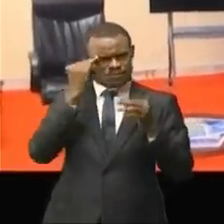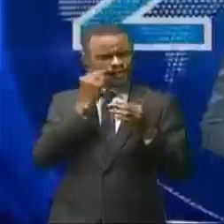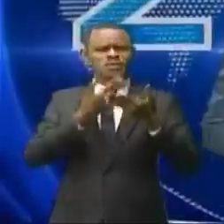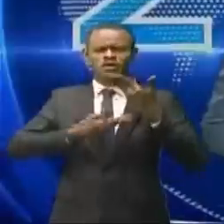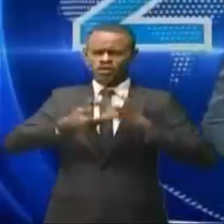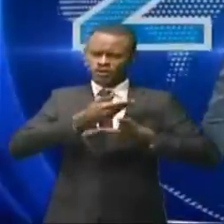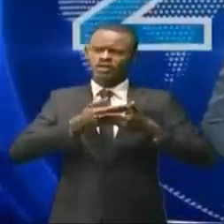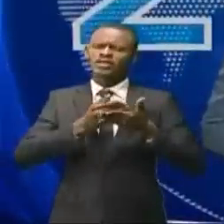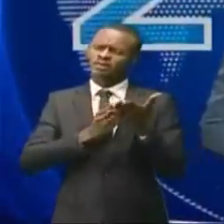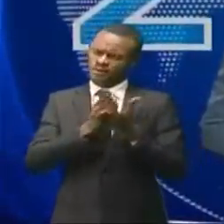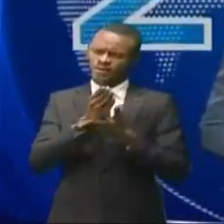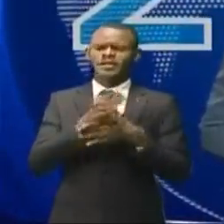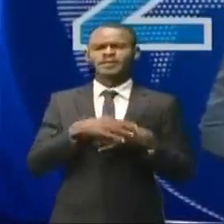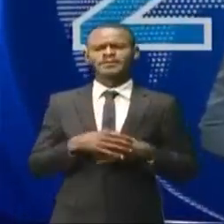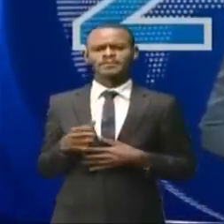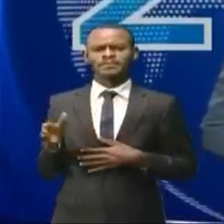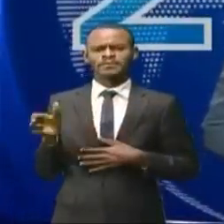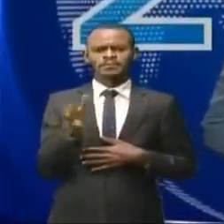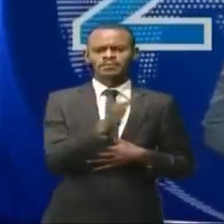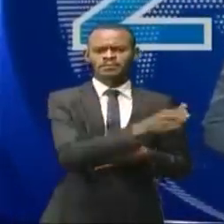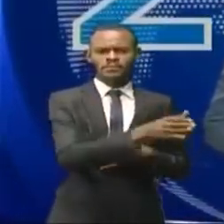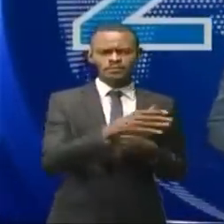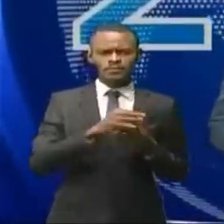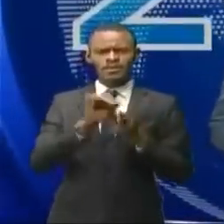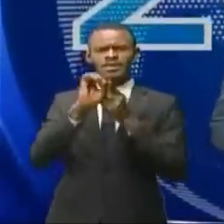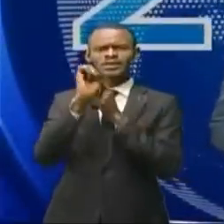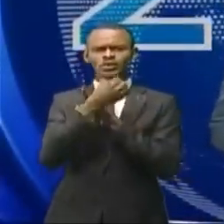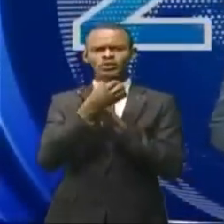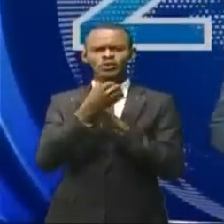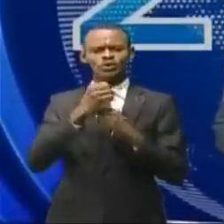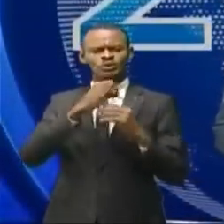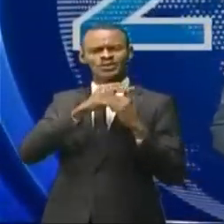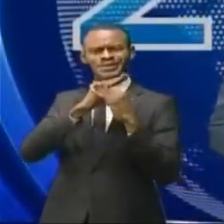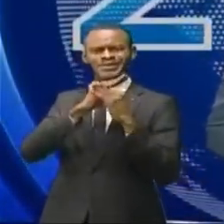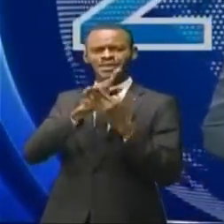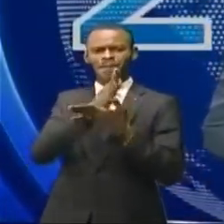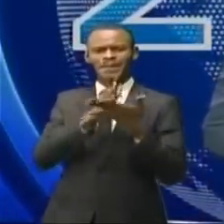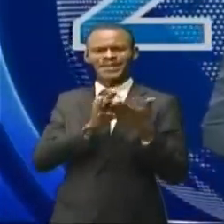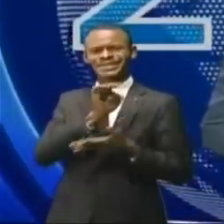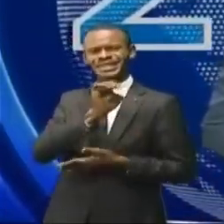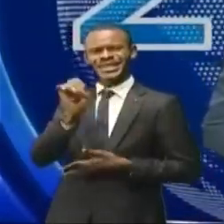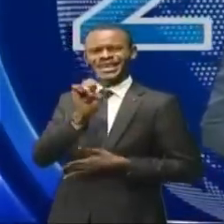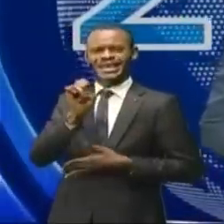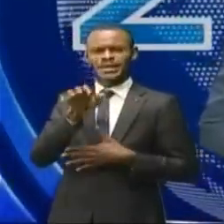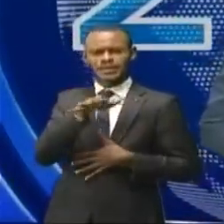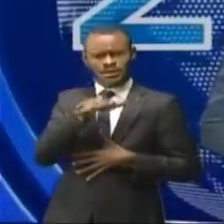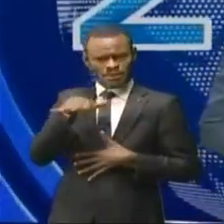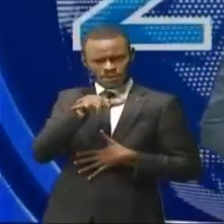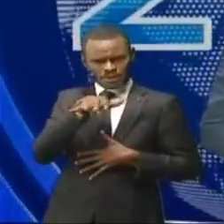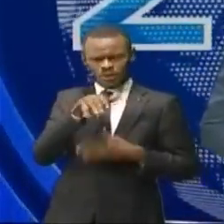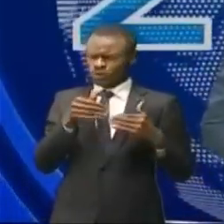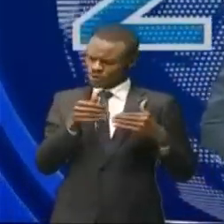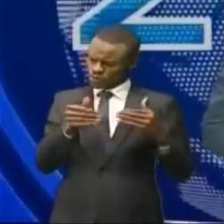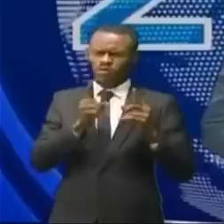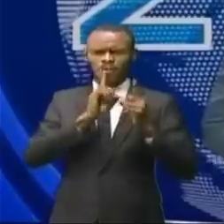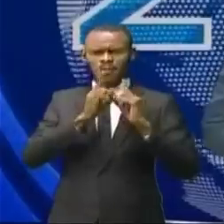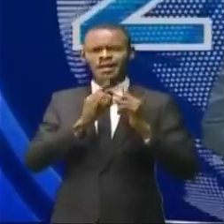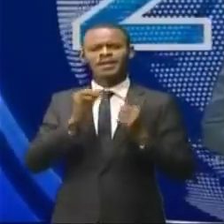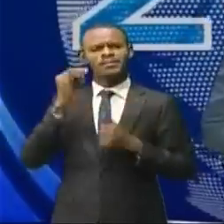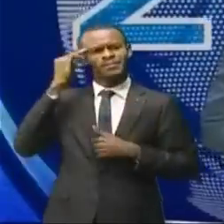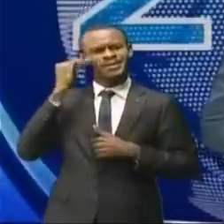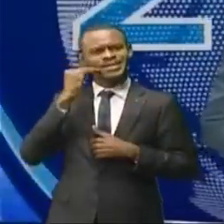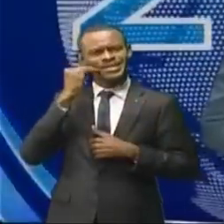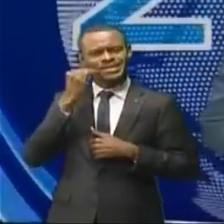du France situation sécuritaire dans la partie Est du pays on en parle encore le ministre de l'intégration régionale est arrivée à